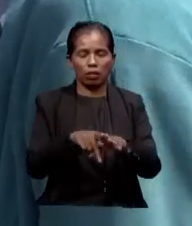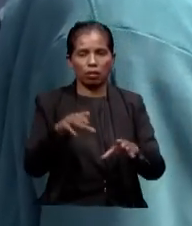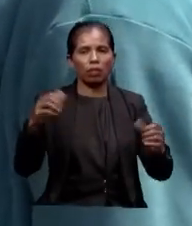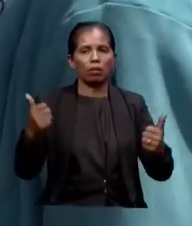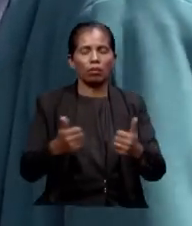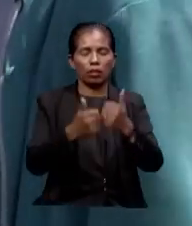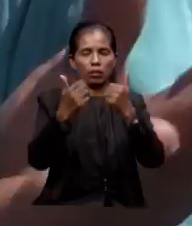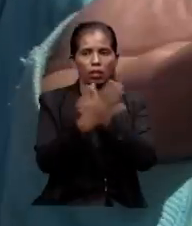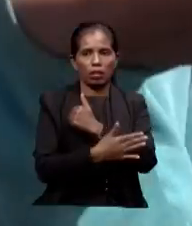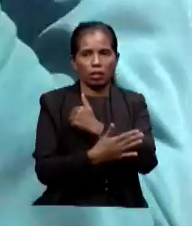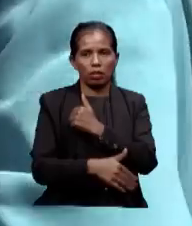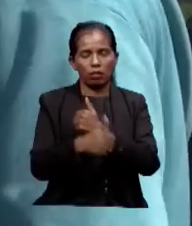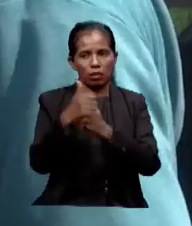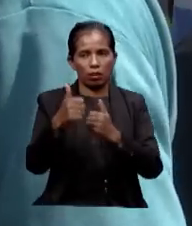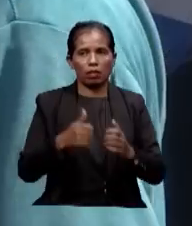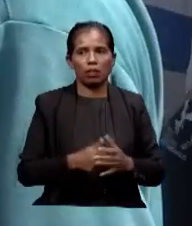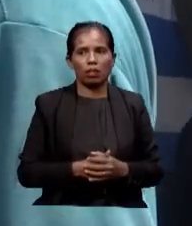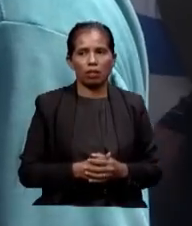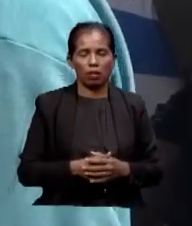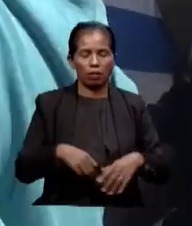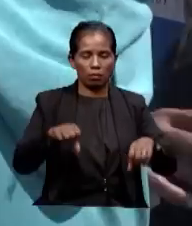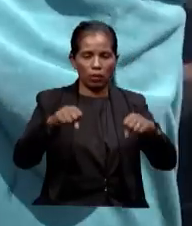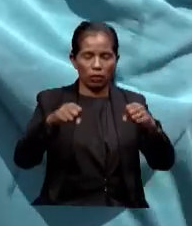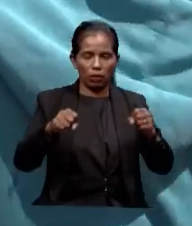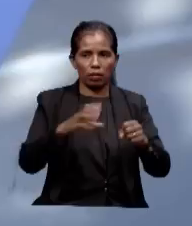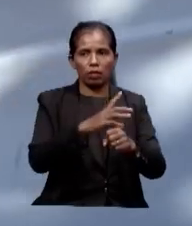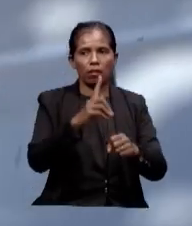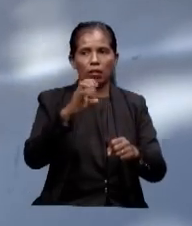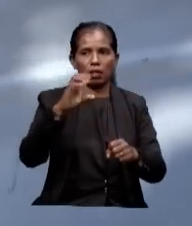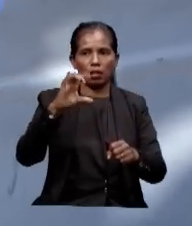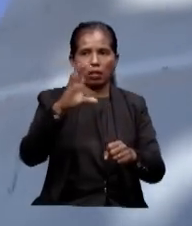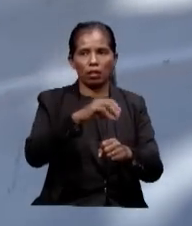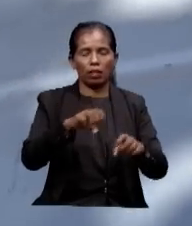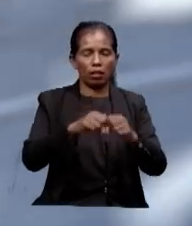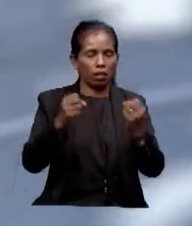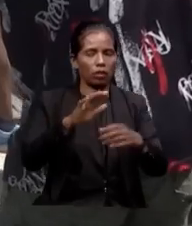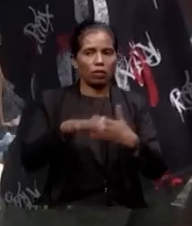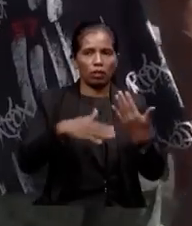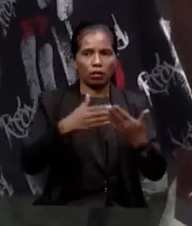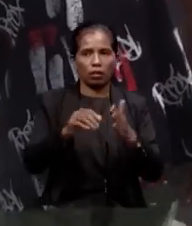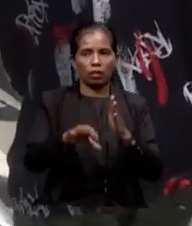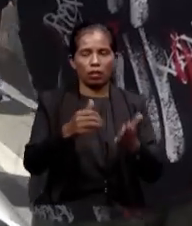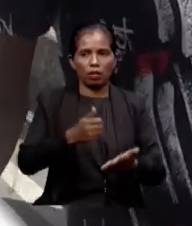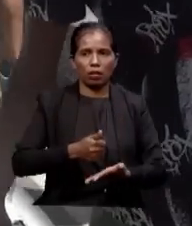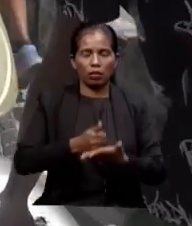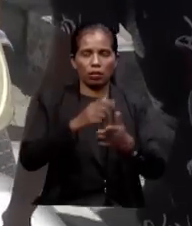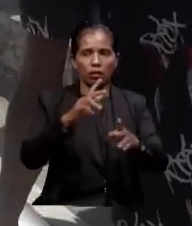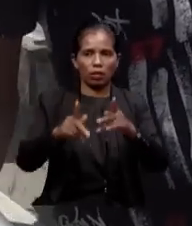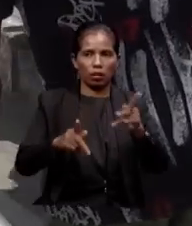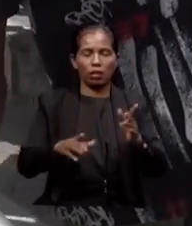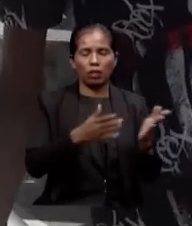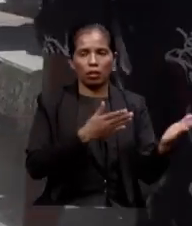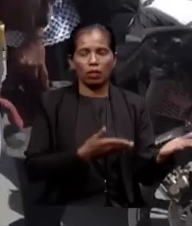i harai ur. Motorizara nebe kondu susi deli mo zinyu hetan estrago sotal no hetan tulun husi komendadi